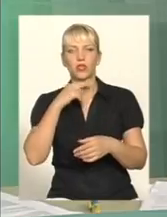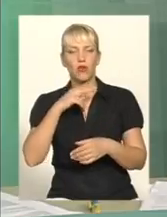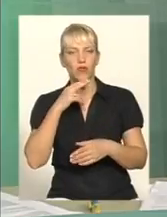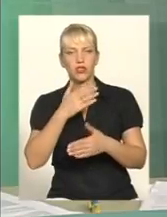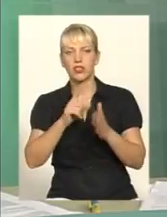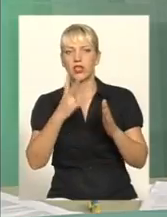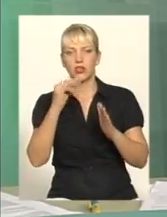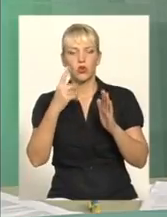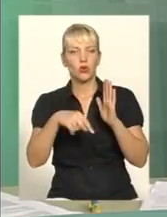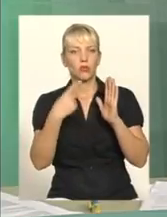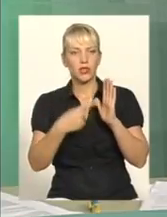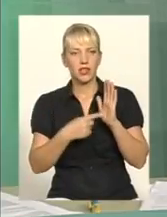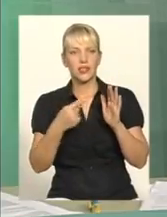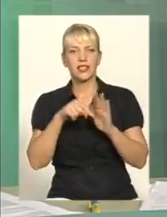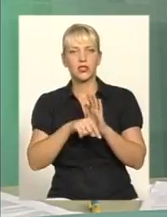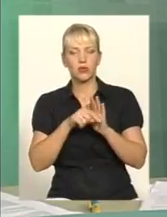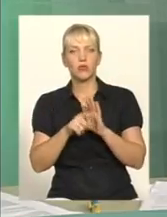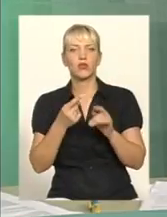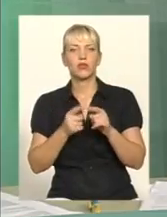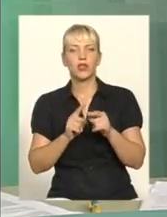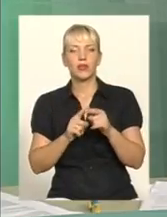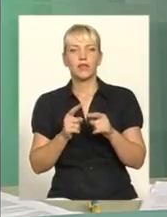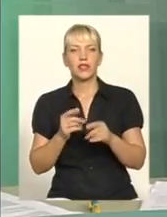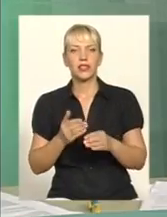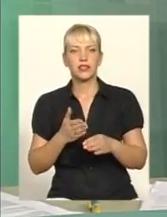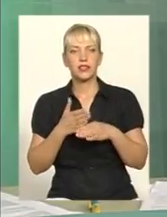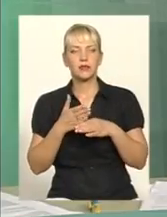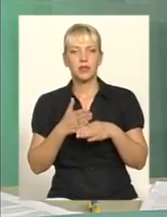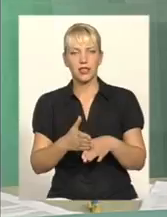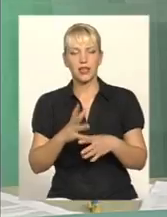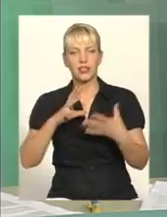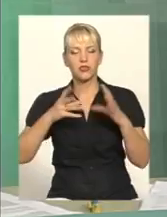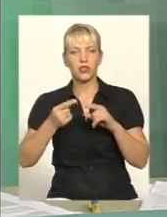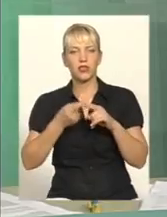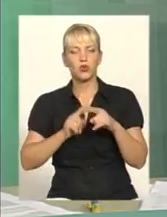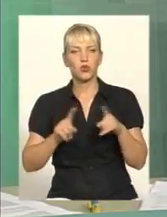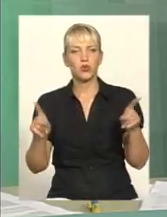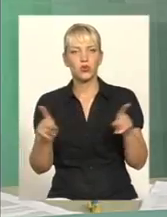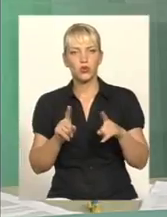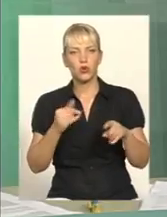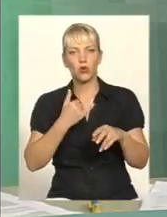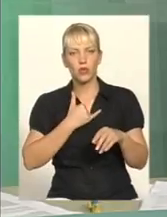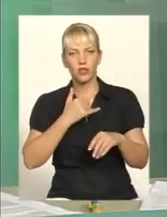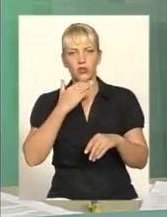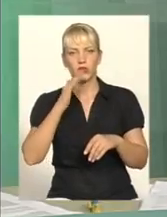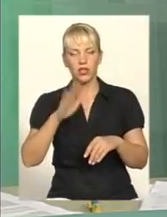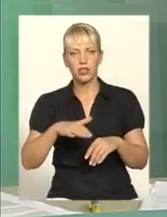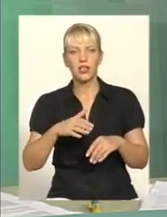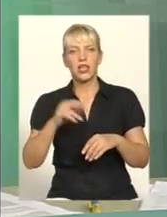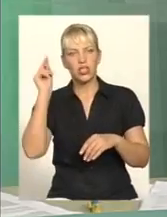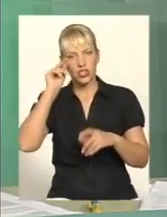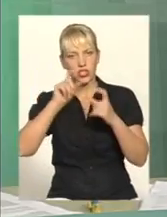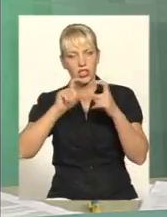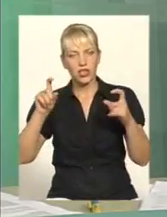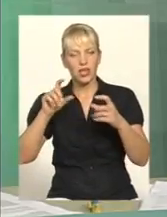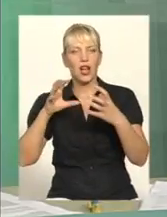жодного питання. Саме цьому сприяє, напевне, результат того, що у нас достатньо шкільних автобусів, які в цьому